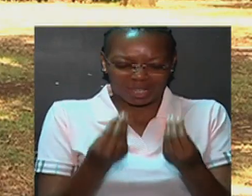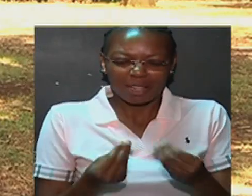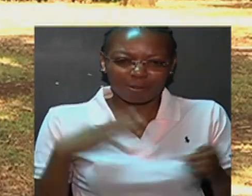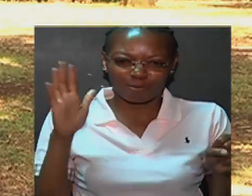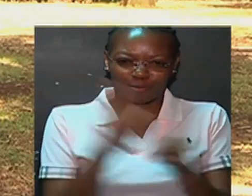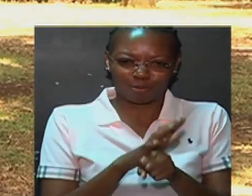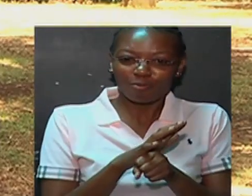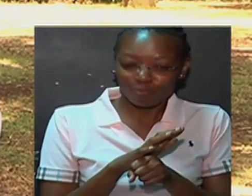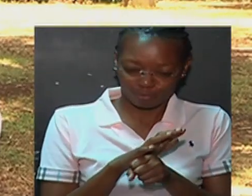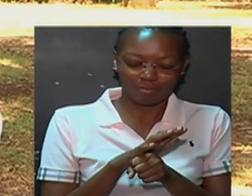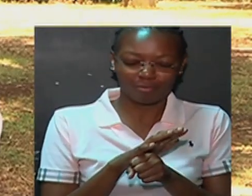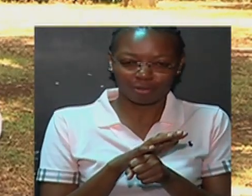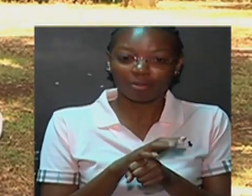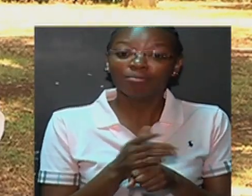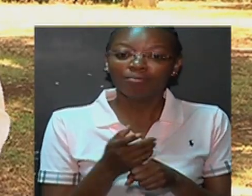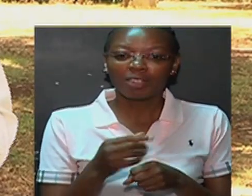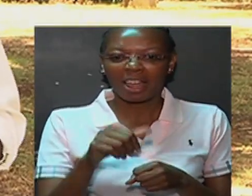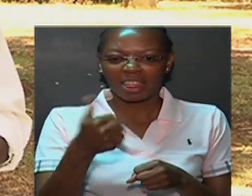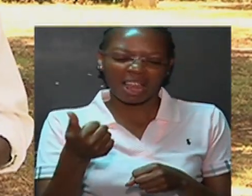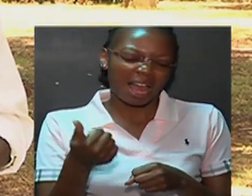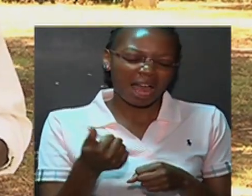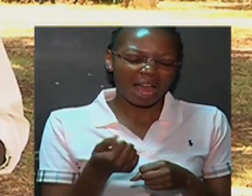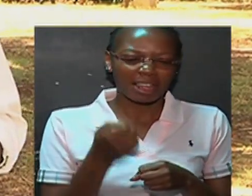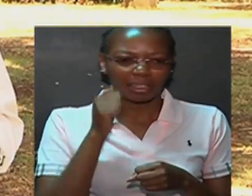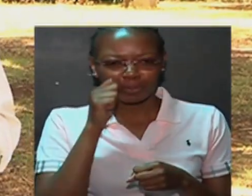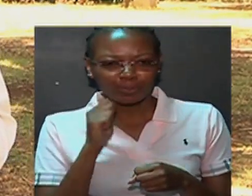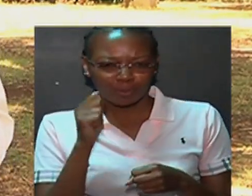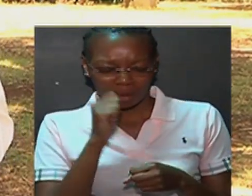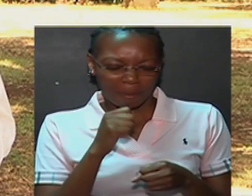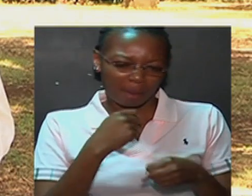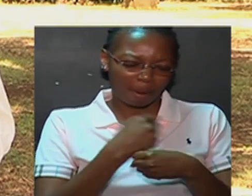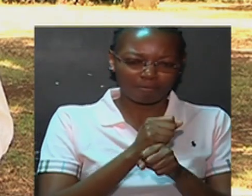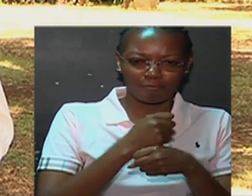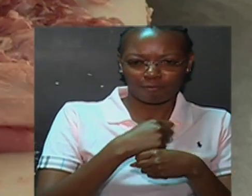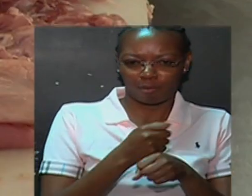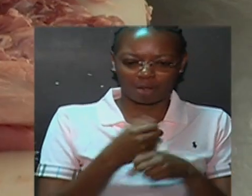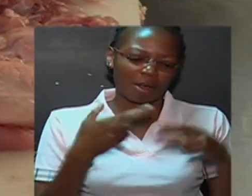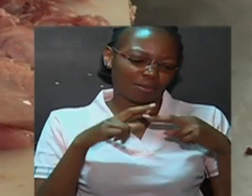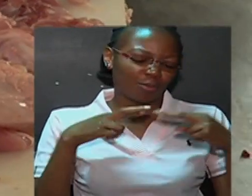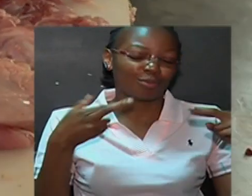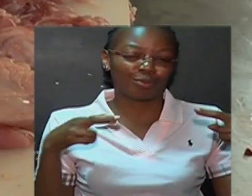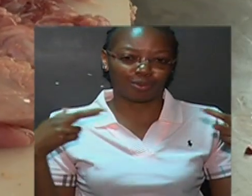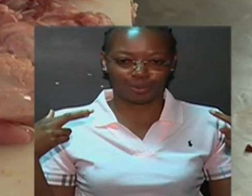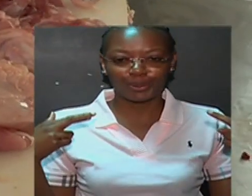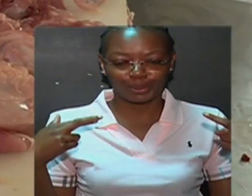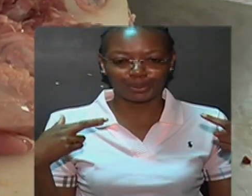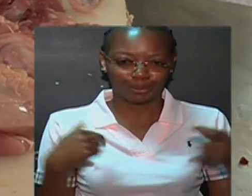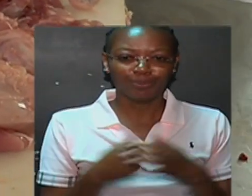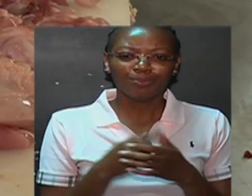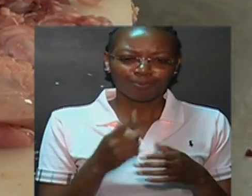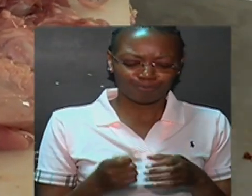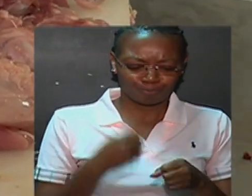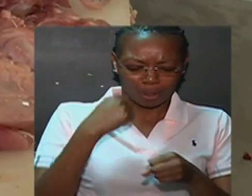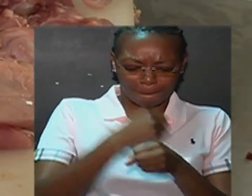iko soft. Na hiyo ingine nyama tunatengeneza nae sausages. Kwa sababu kazi unayofanya